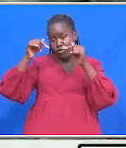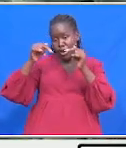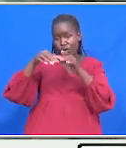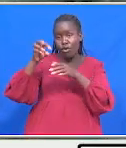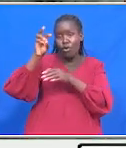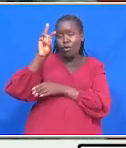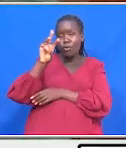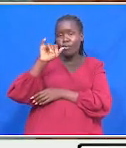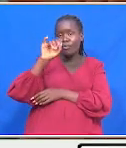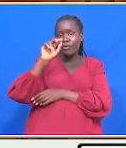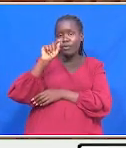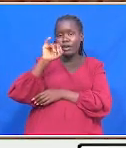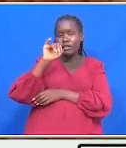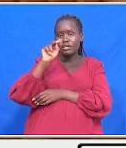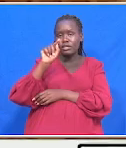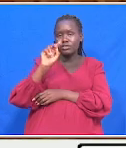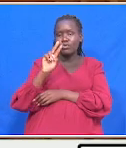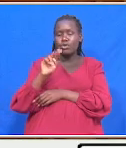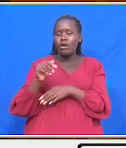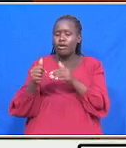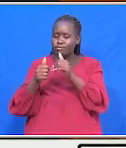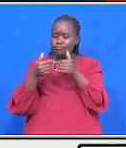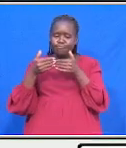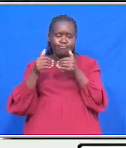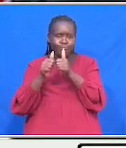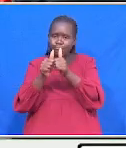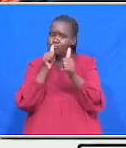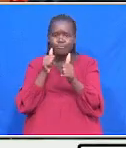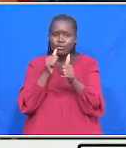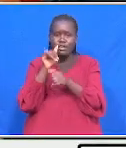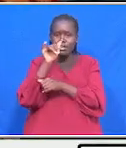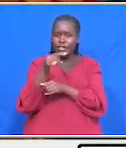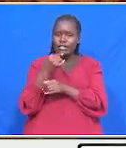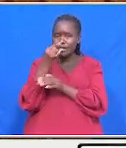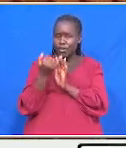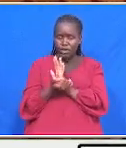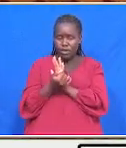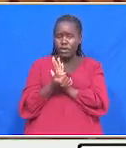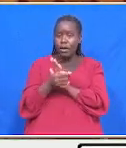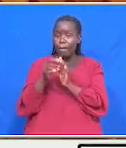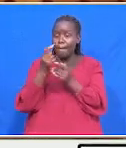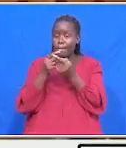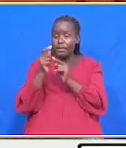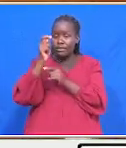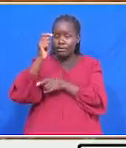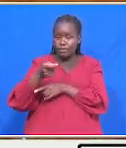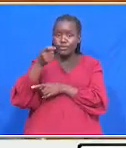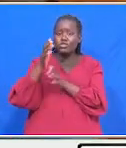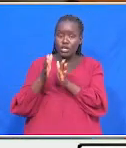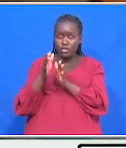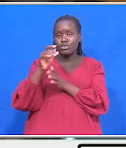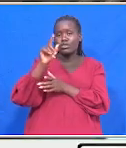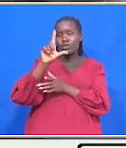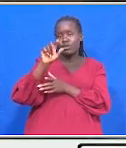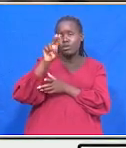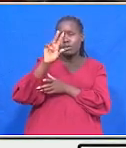upande wake alikana mashtaka hayo akisema kwamba yalikuwa na dosari, lakini jaji Lucas Onyina